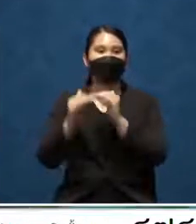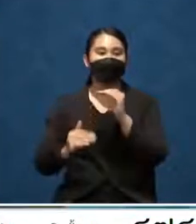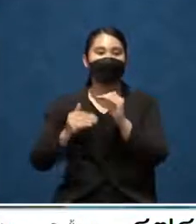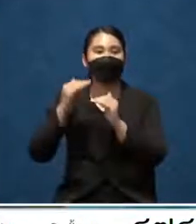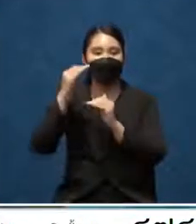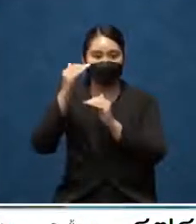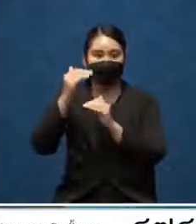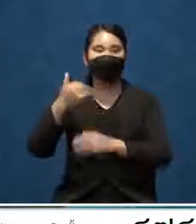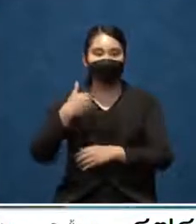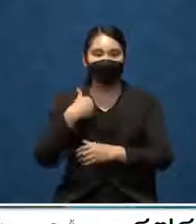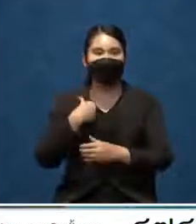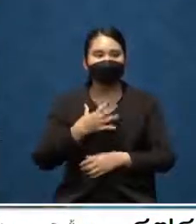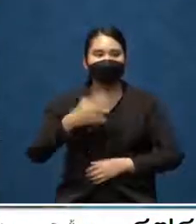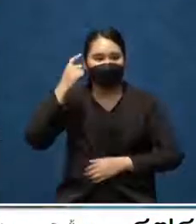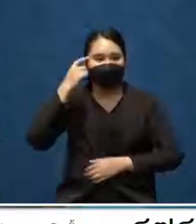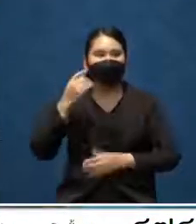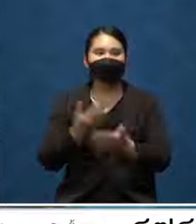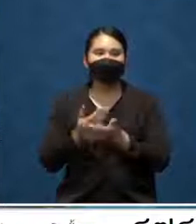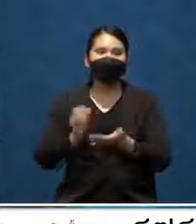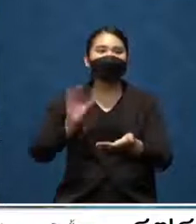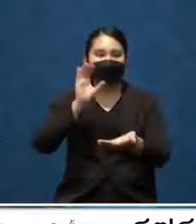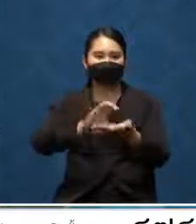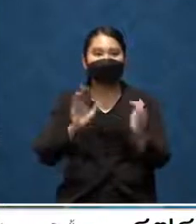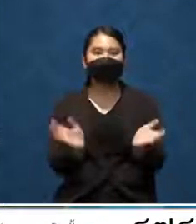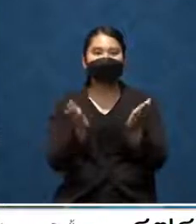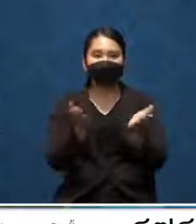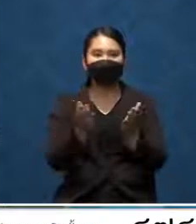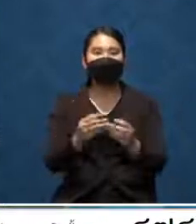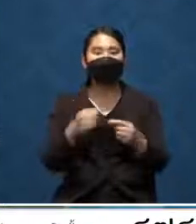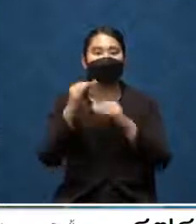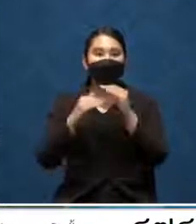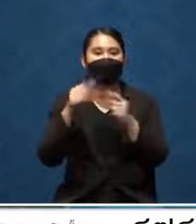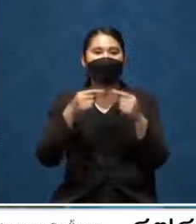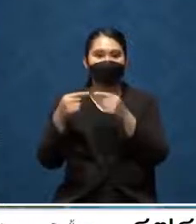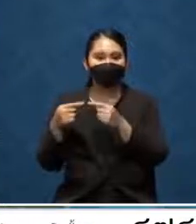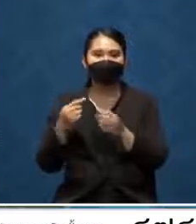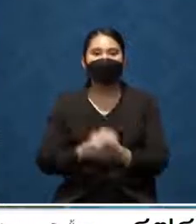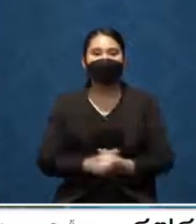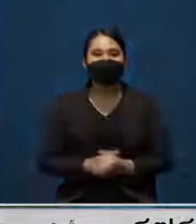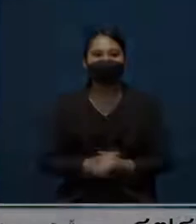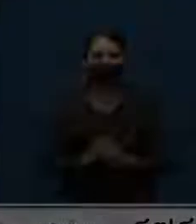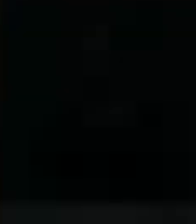แล้วก็คิดวาเรื่องนี้ควรจะได้เพ่มงบประมาณแล้วก็สนับสนุนต่อยอดไปได้เรอย ค่ะขอบคุณค่ะ